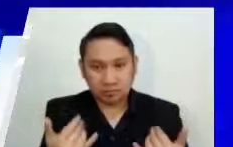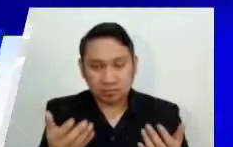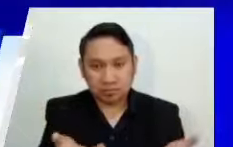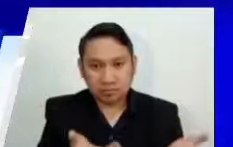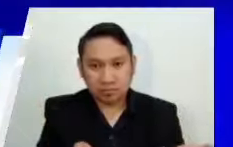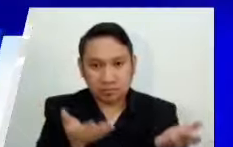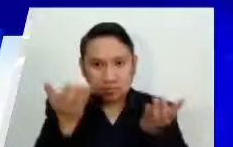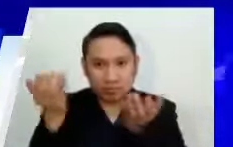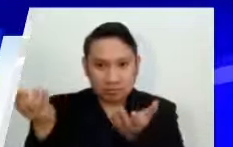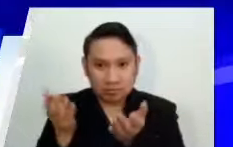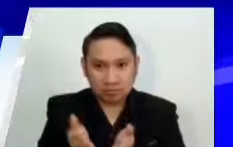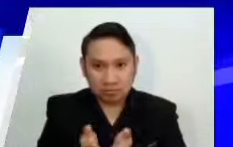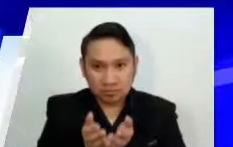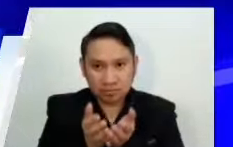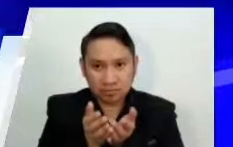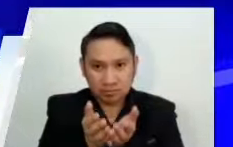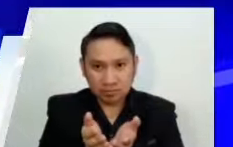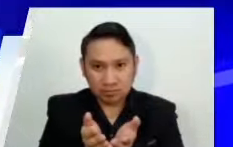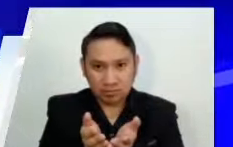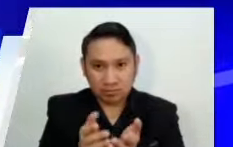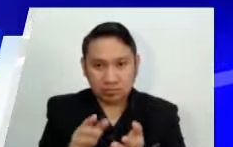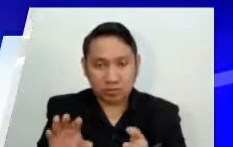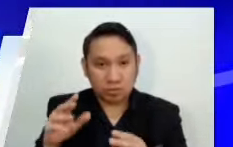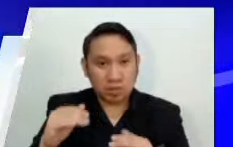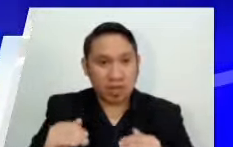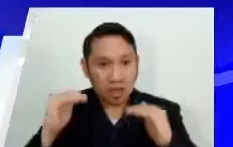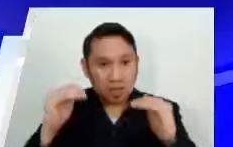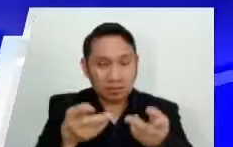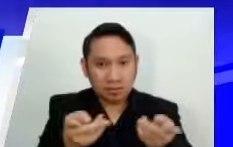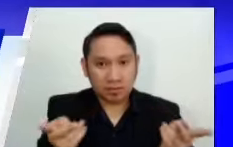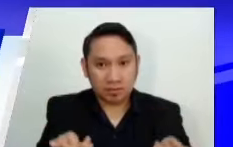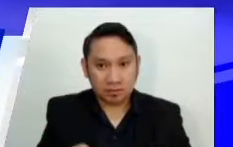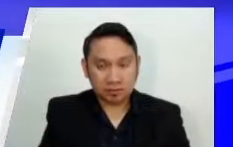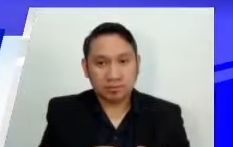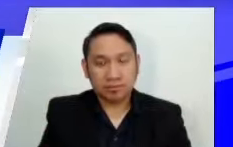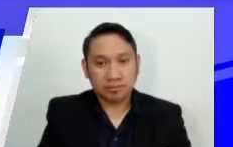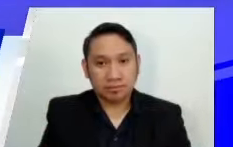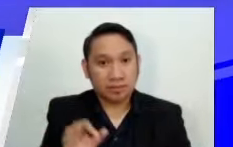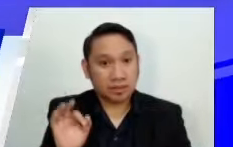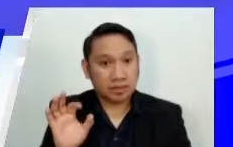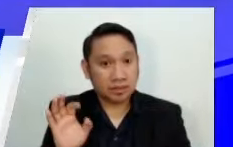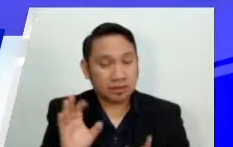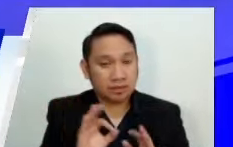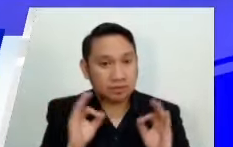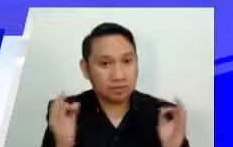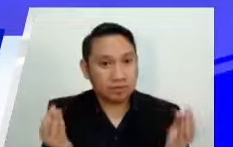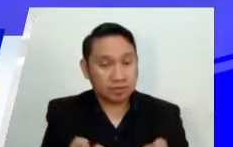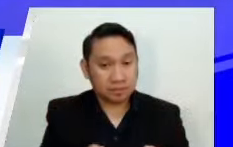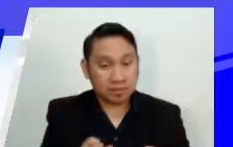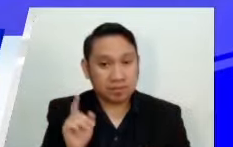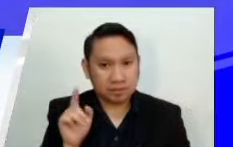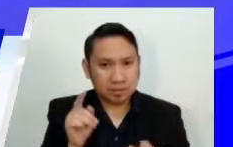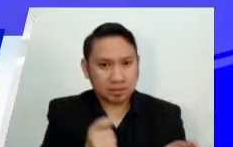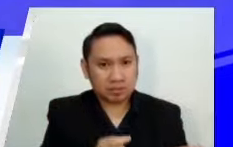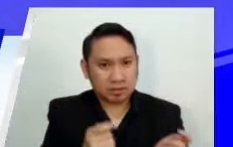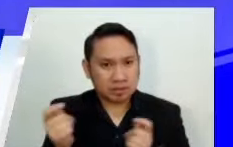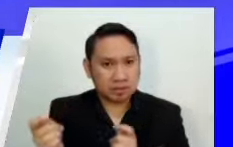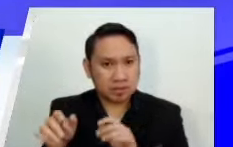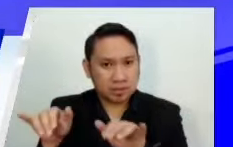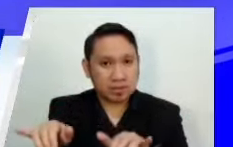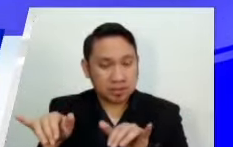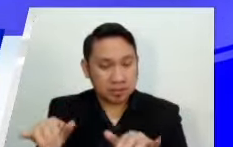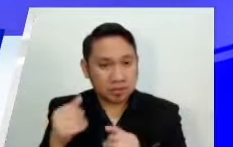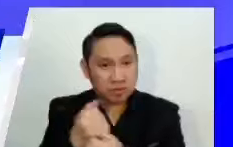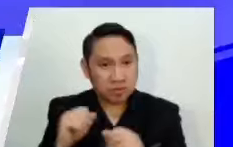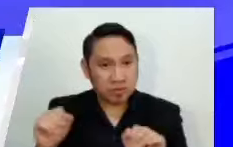bangka, 460, 448. 19 na pamilya naman mula sa 3 barangay sa Santa Prasedes ang namamalagi muna sa evacuation